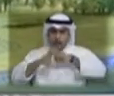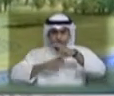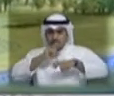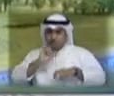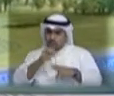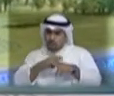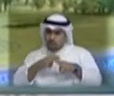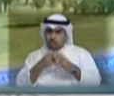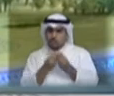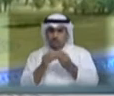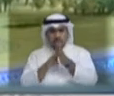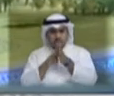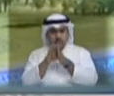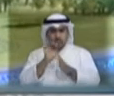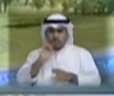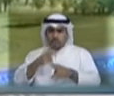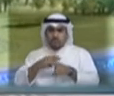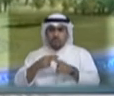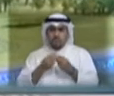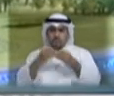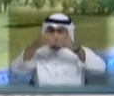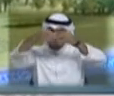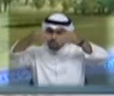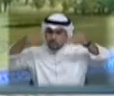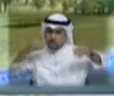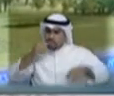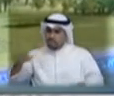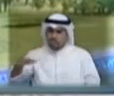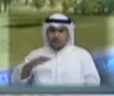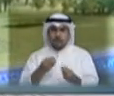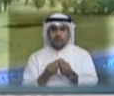أو يعني الحياة الصحراوية أو الحياة